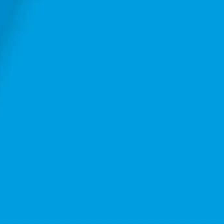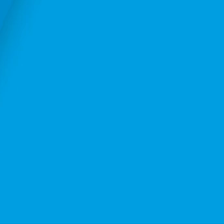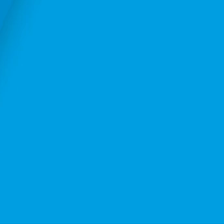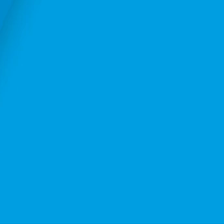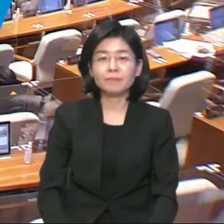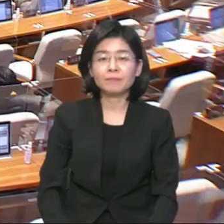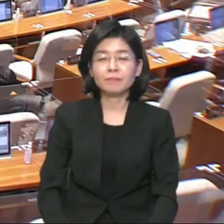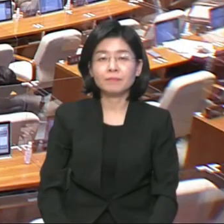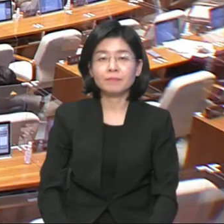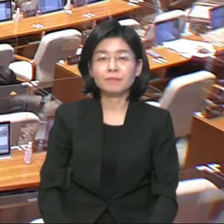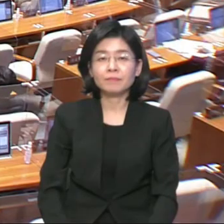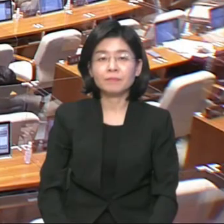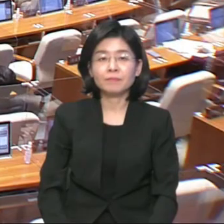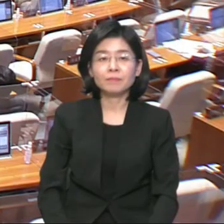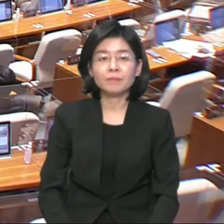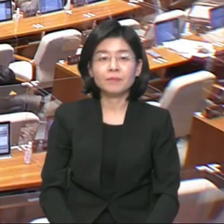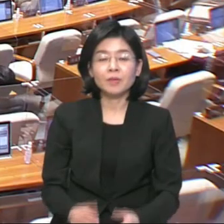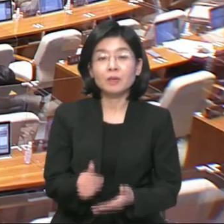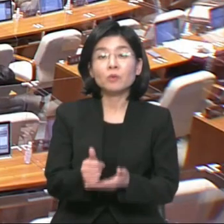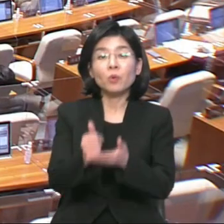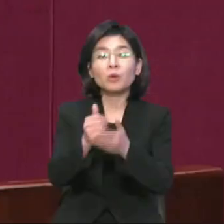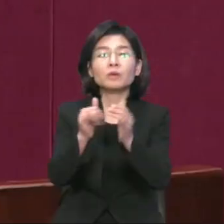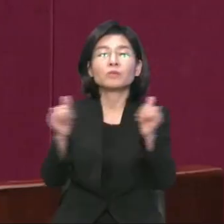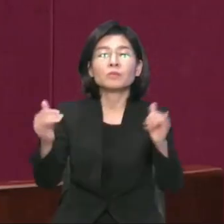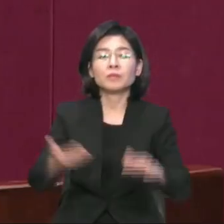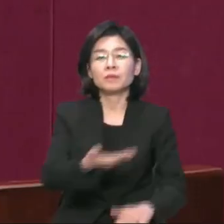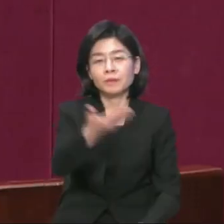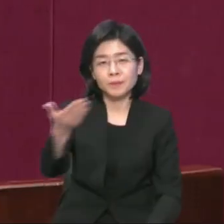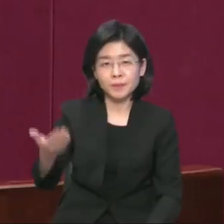마음입니다. 존경하는 국민 여러분,